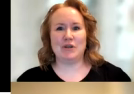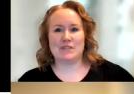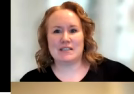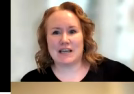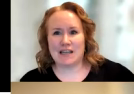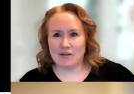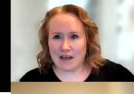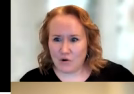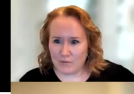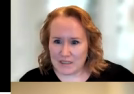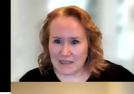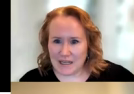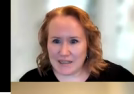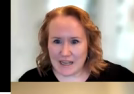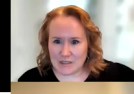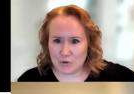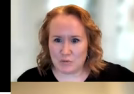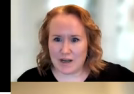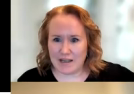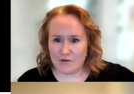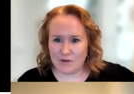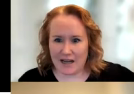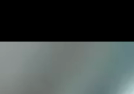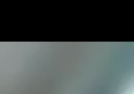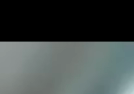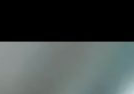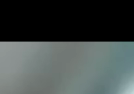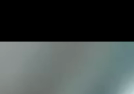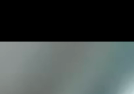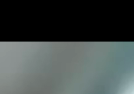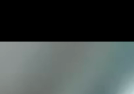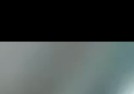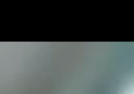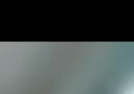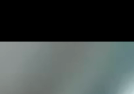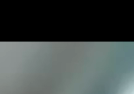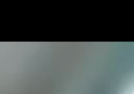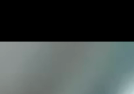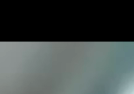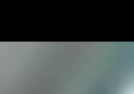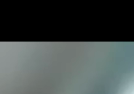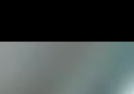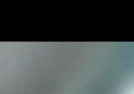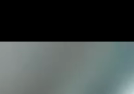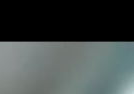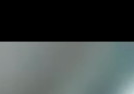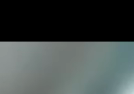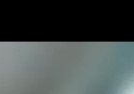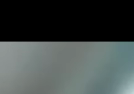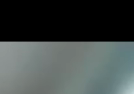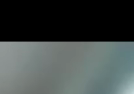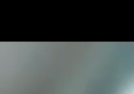det er mye å sette seg inn I, og det har kommet inn en del spørsmål her, og det litt på forskjellige temaer. Jeg skal se om jeg klarer å få med